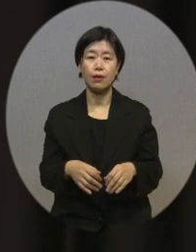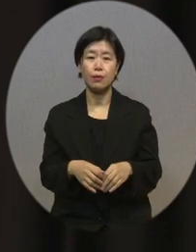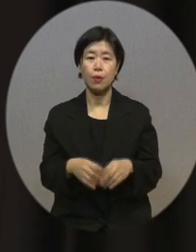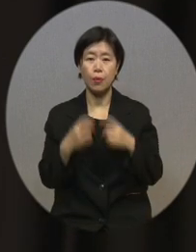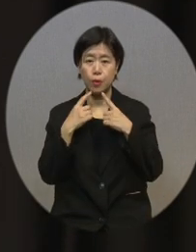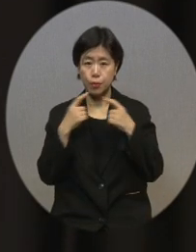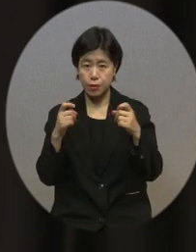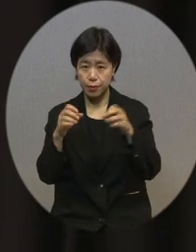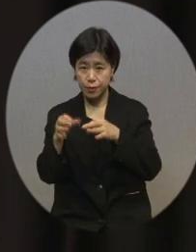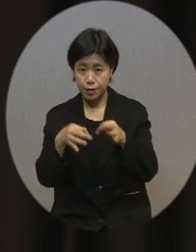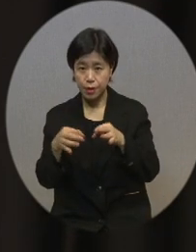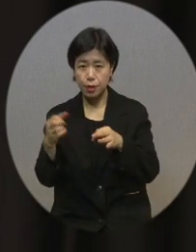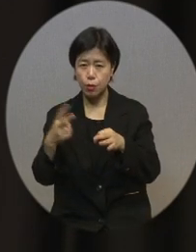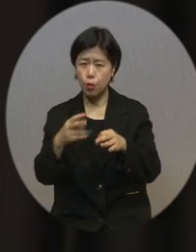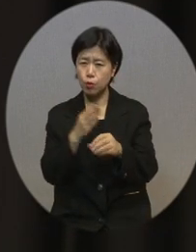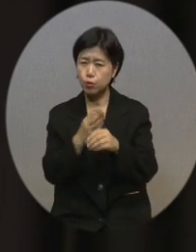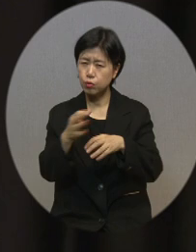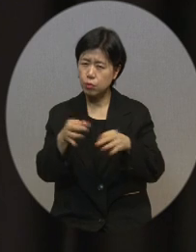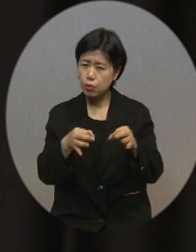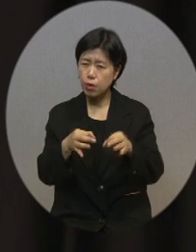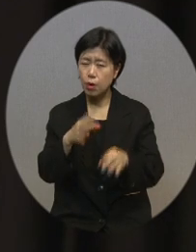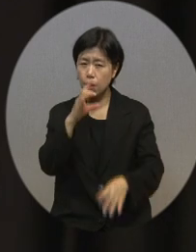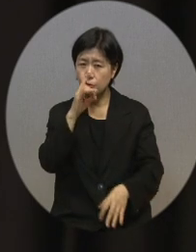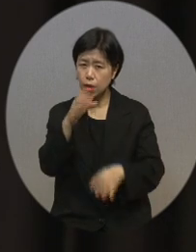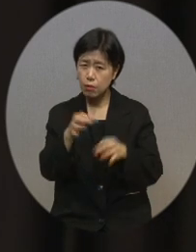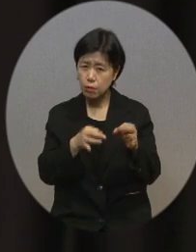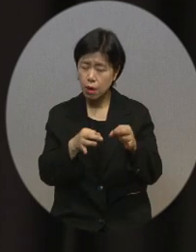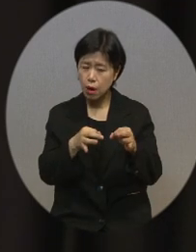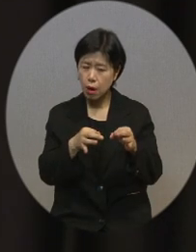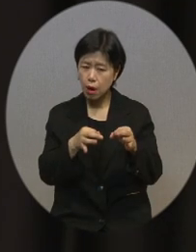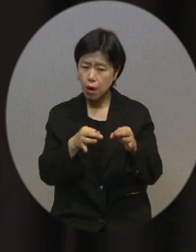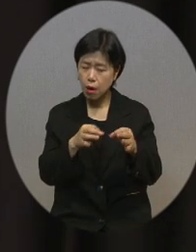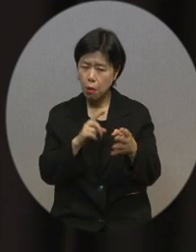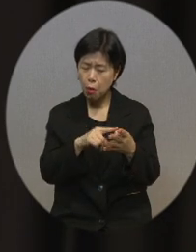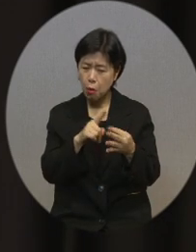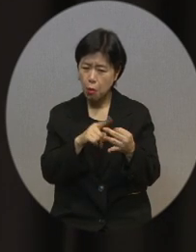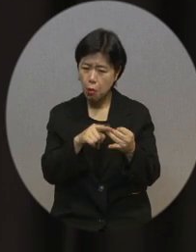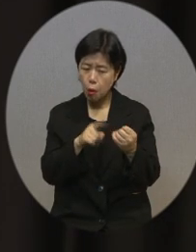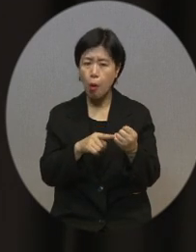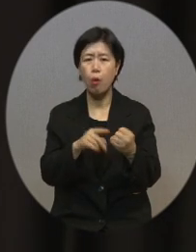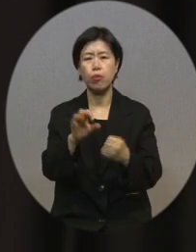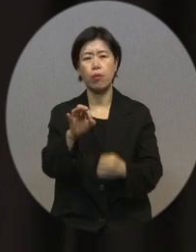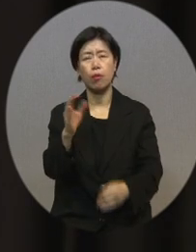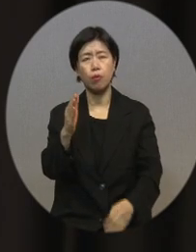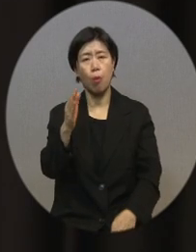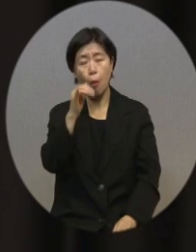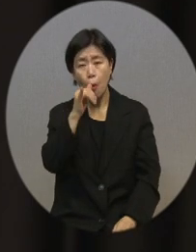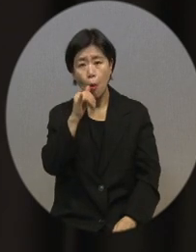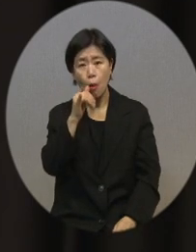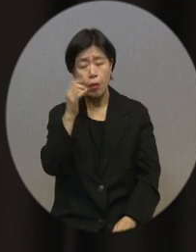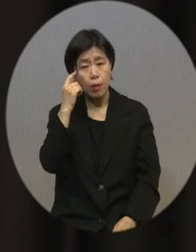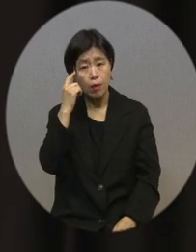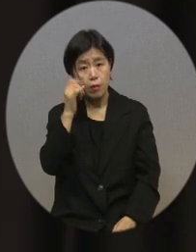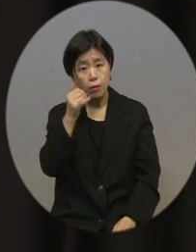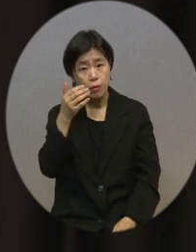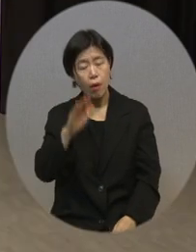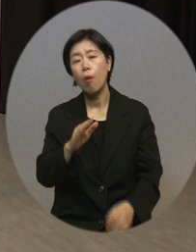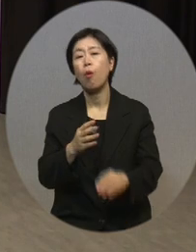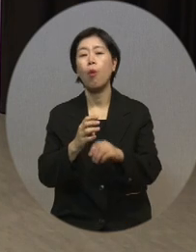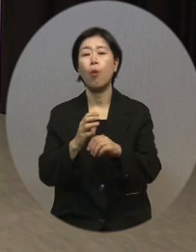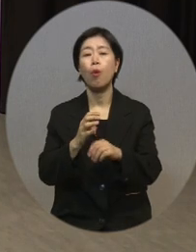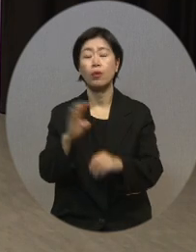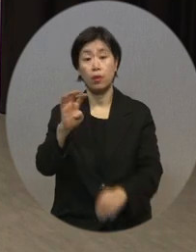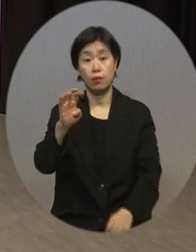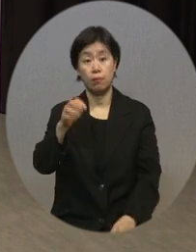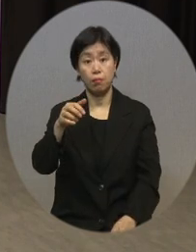중앙 시장, 예, 예. 뭐 제가 손으로 꼽아도 저도 예. 한 10개는 얘기하는데 예, 예. 40개나 있어요? 예, 예, 그렇습니다. 아,